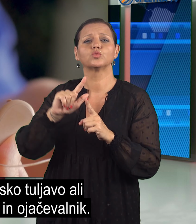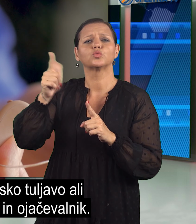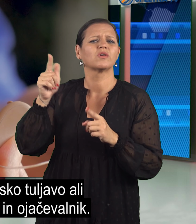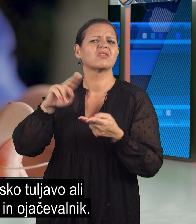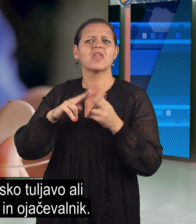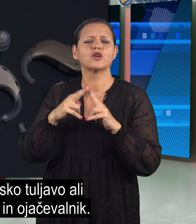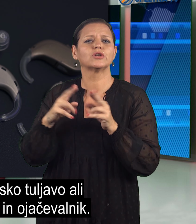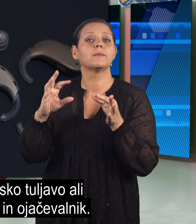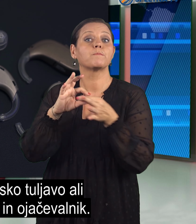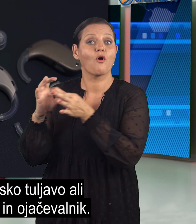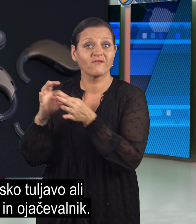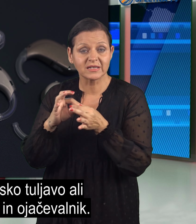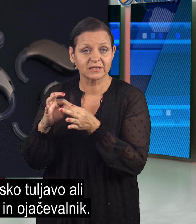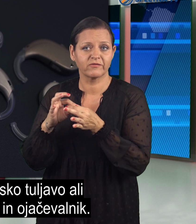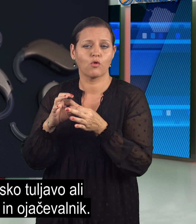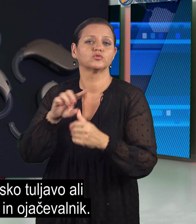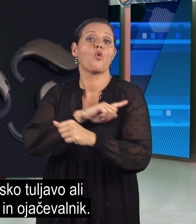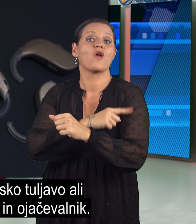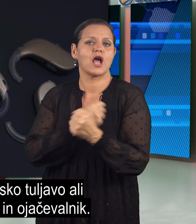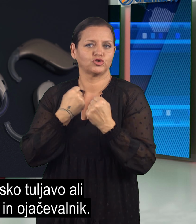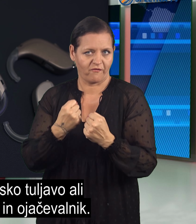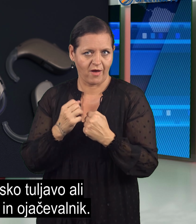in ojačevalnik.